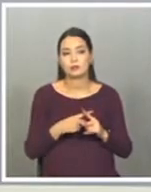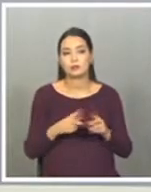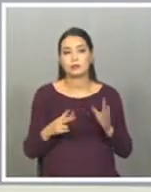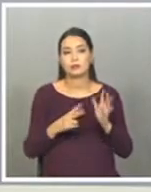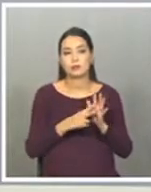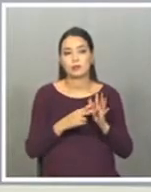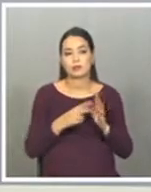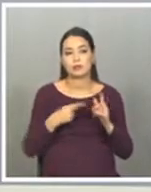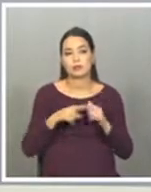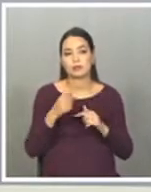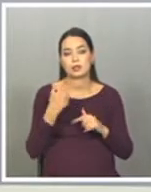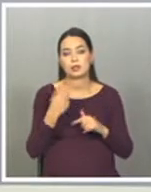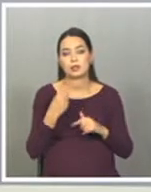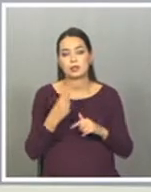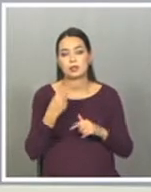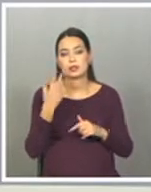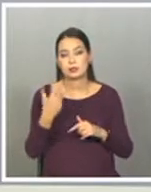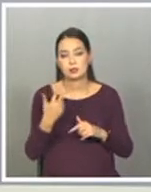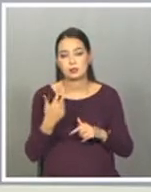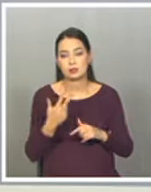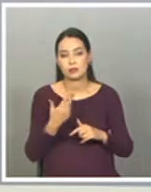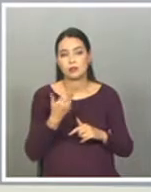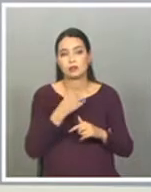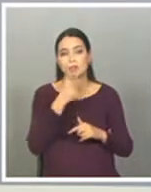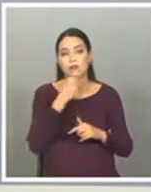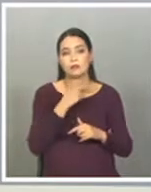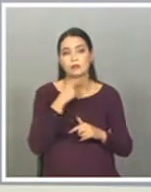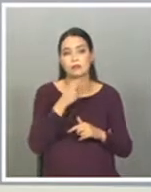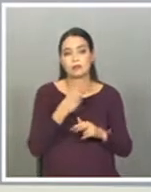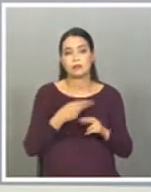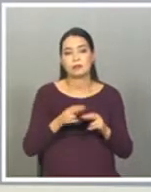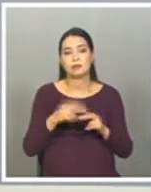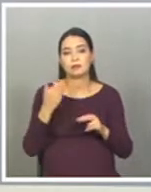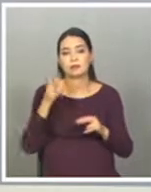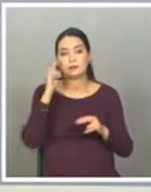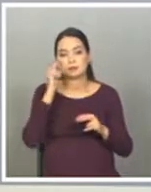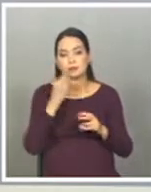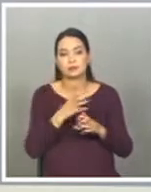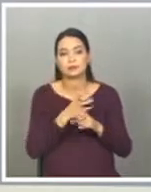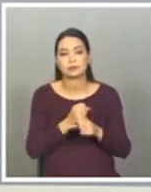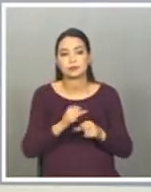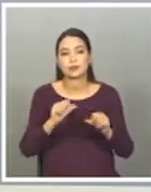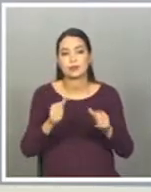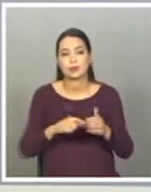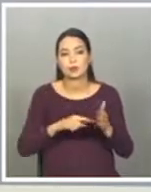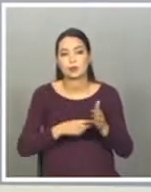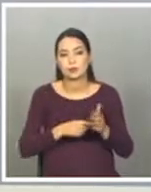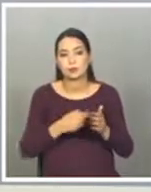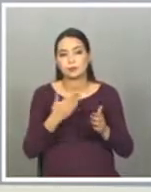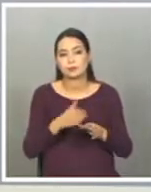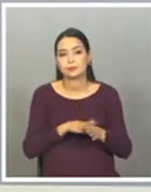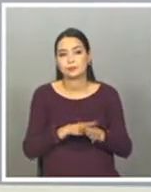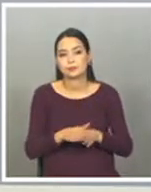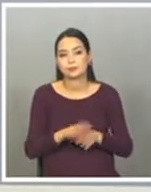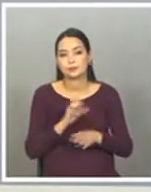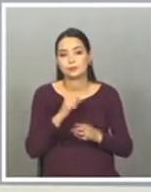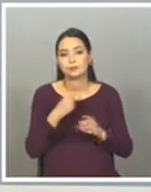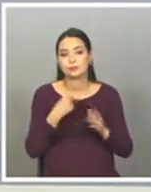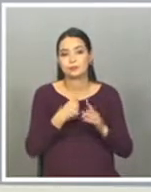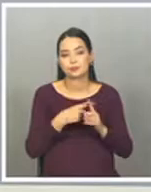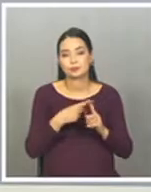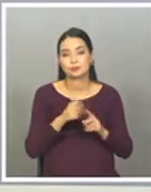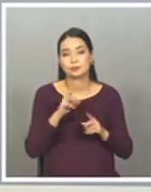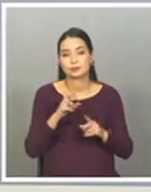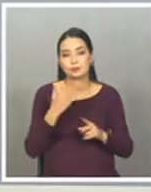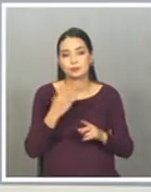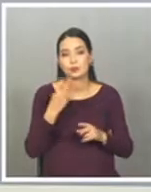кубы. Енді назар аударатын болсақ, мына өрнек қысқаша көбейту формуласы, яғни А қосылған Б-ның кубына келіп